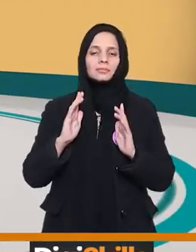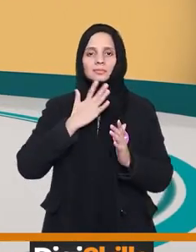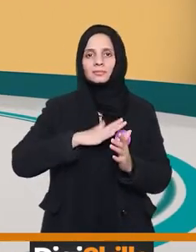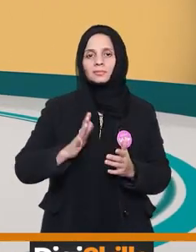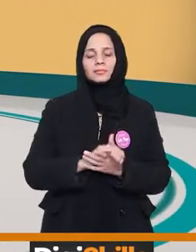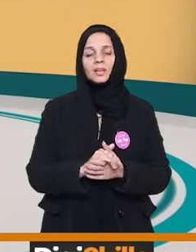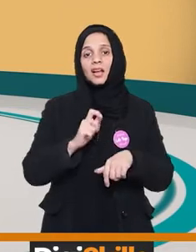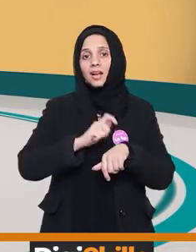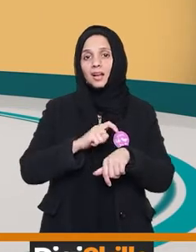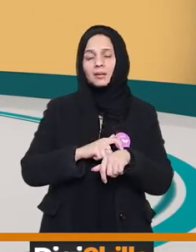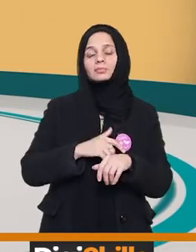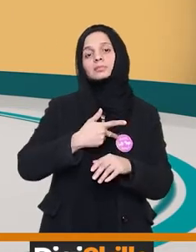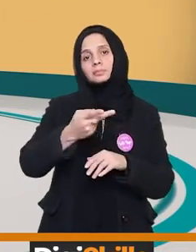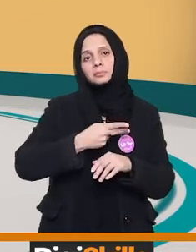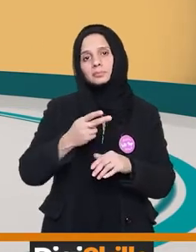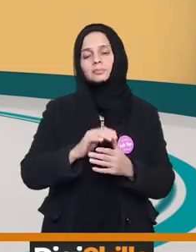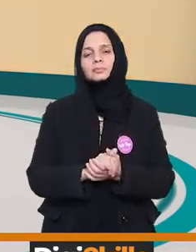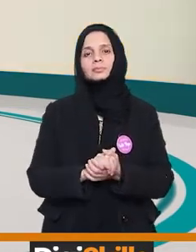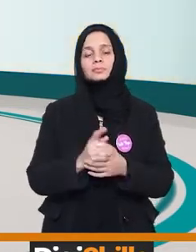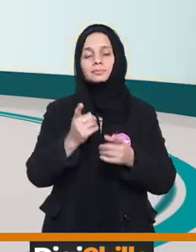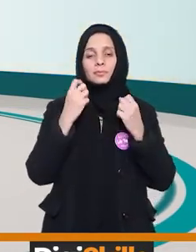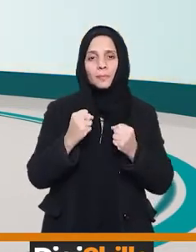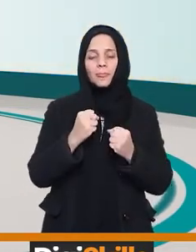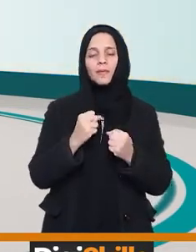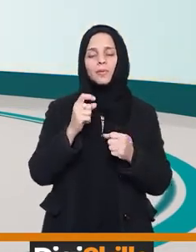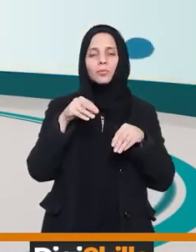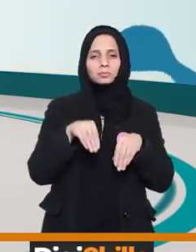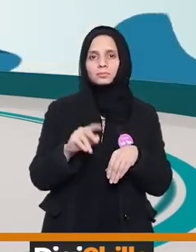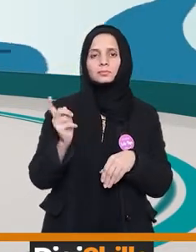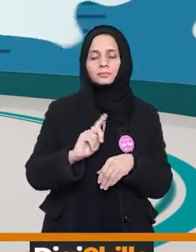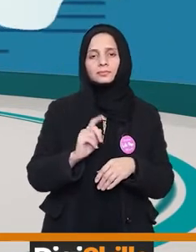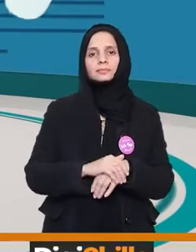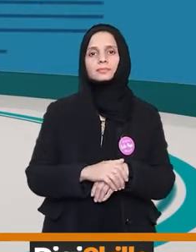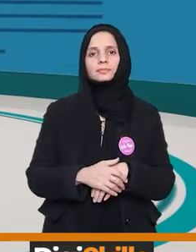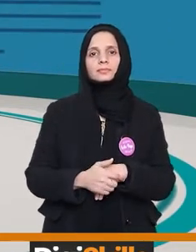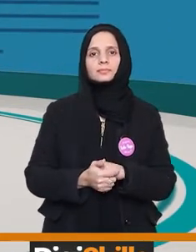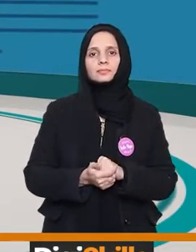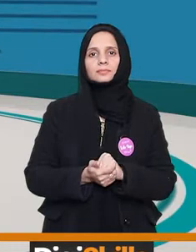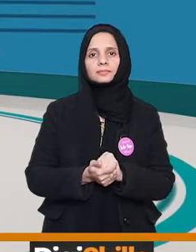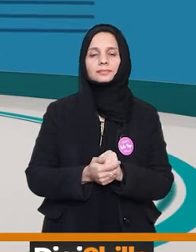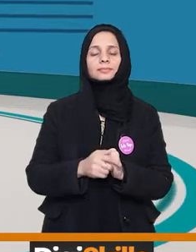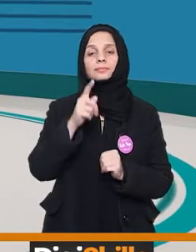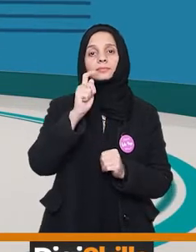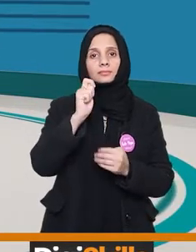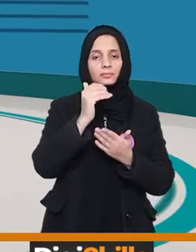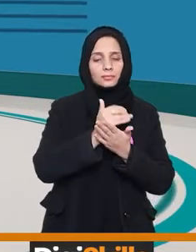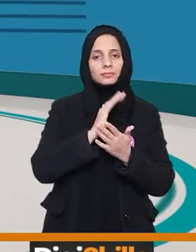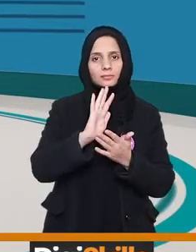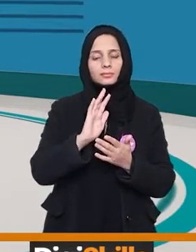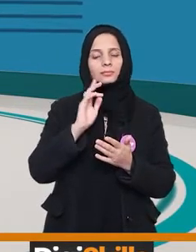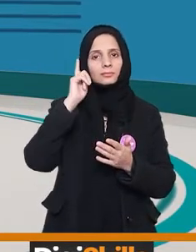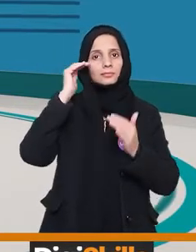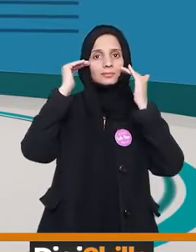ریلیکس نہ ہوئیے، بٹ ایٹ دا سیم ٹائم اتنا اپنے آپ کو ریلیکس کیجئے ایمبیانس سے جہاں پہ آپ کام کر رہے